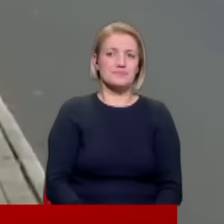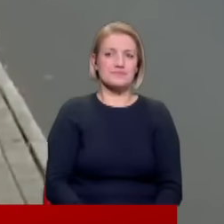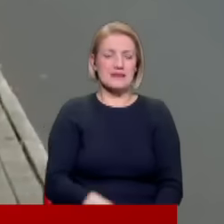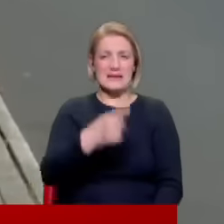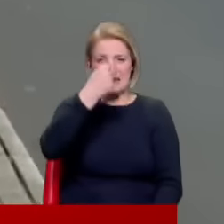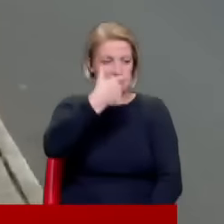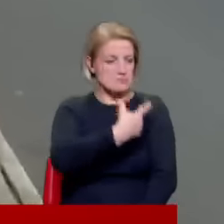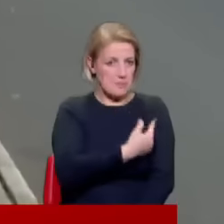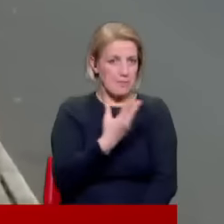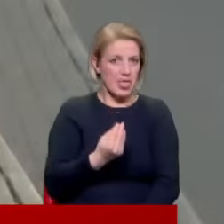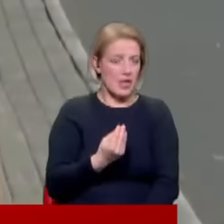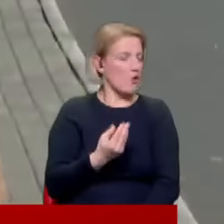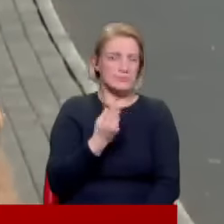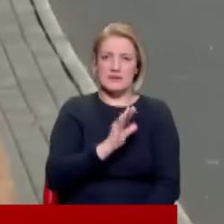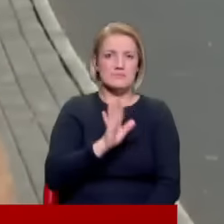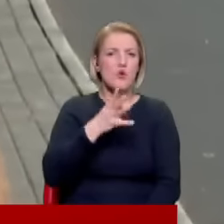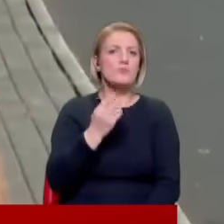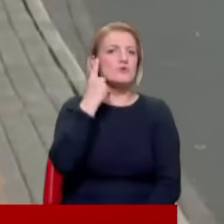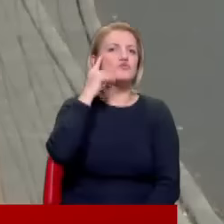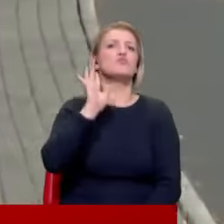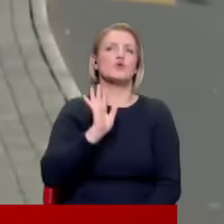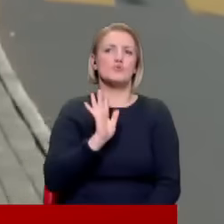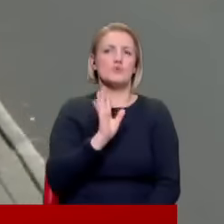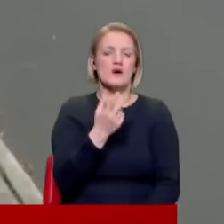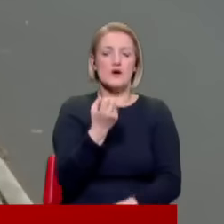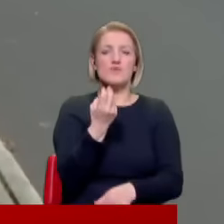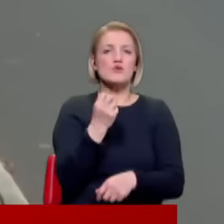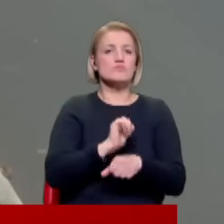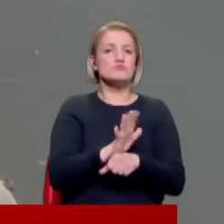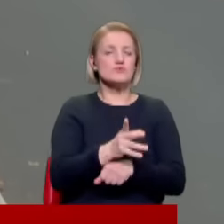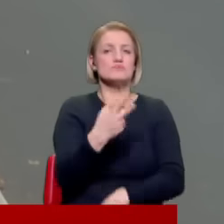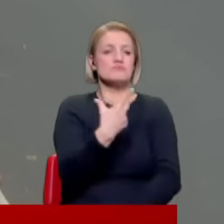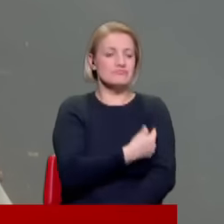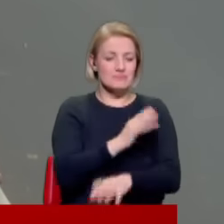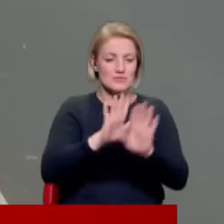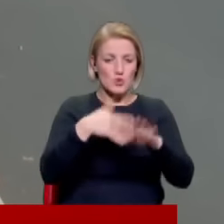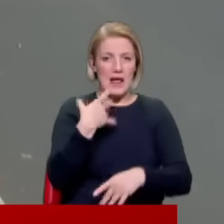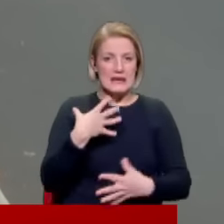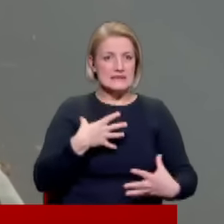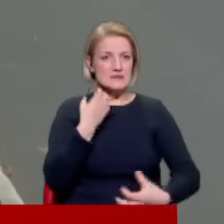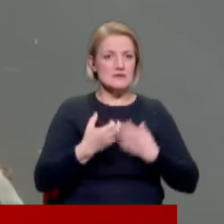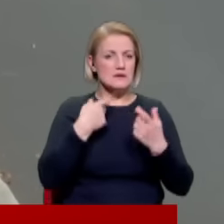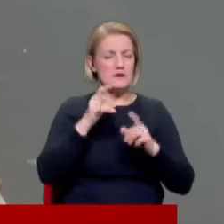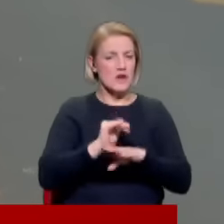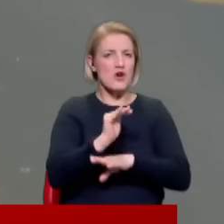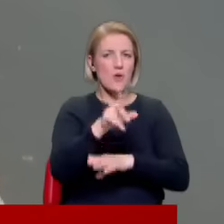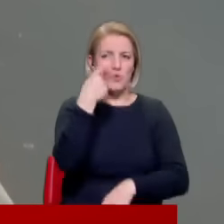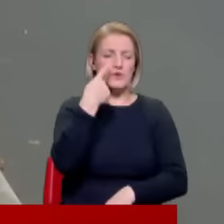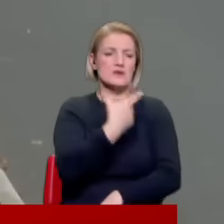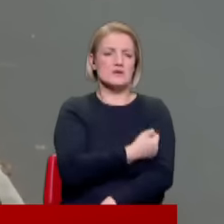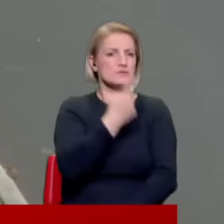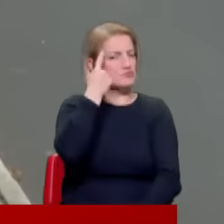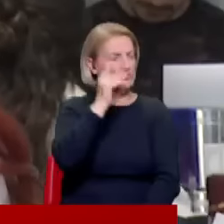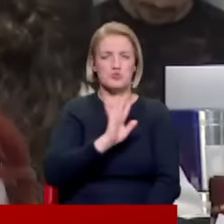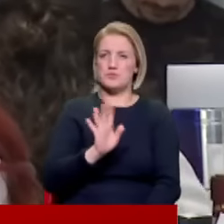Grip aşısı oldunuz mu? Olmadım. Olmayı da düşünmüyorum. Korona aşısından sonra bir takım sıkıntılar yaşandığı için. O yüzden aşı